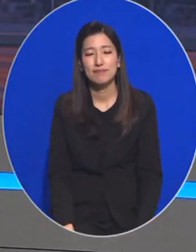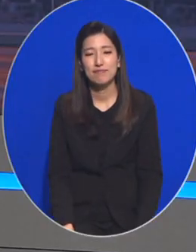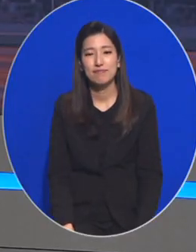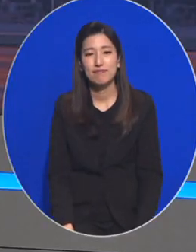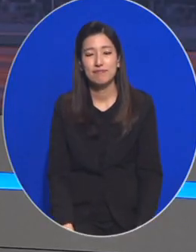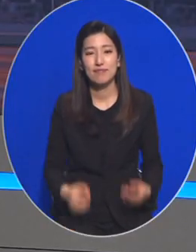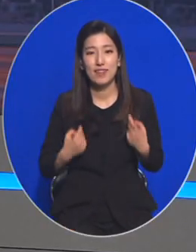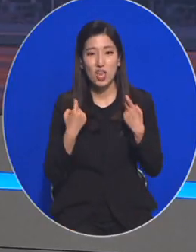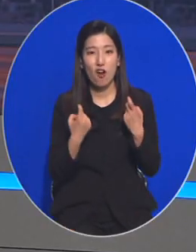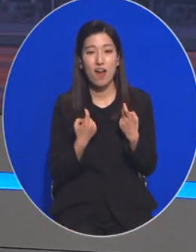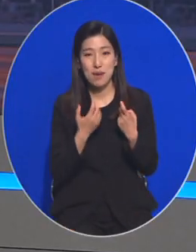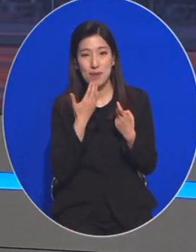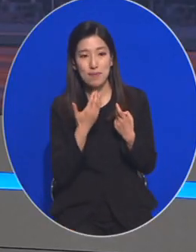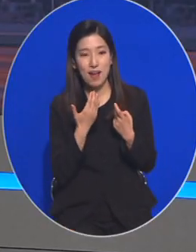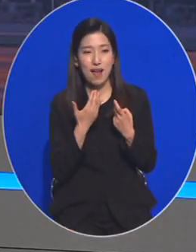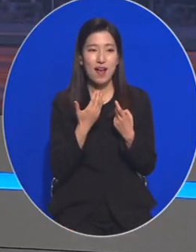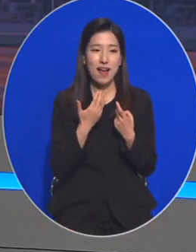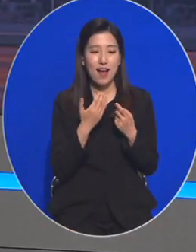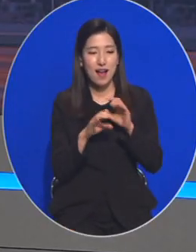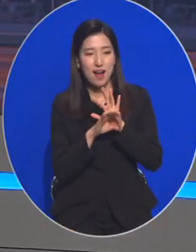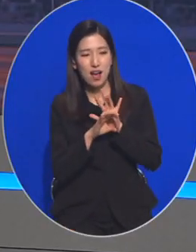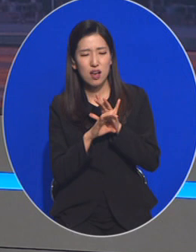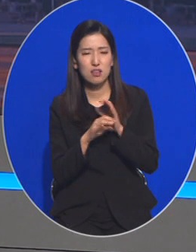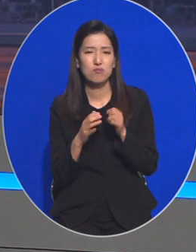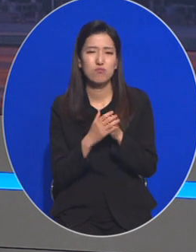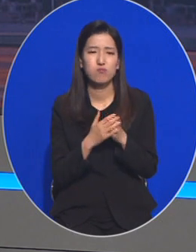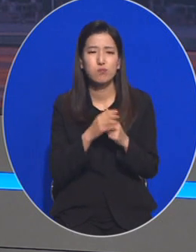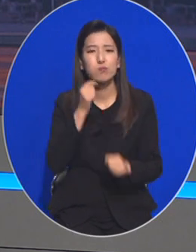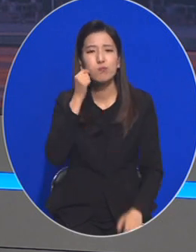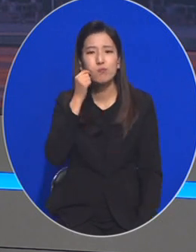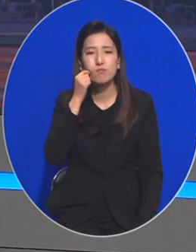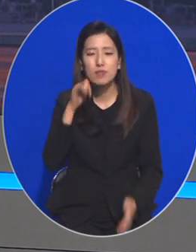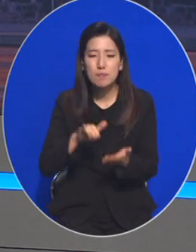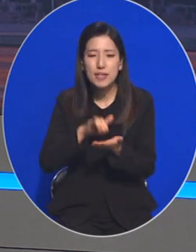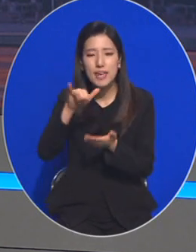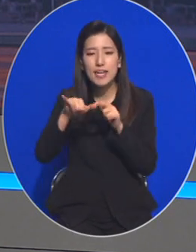여행의 설렘, 이제는 그리운 감정이 됐는데요. 당분간 이런